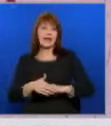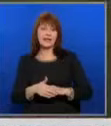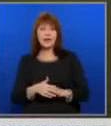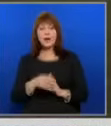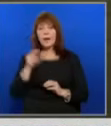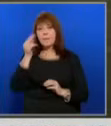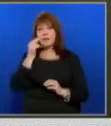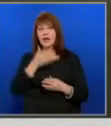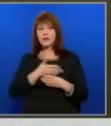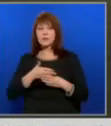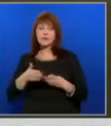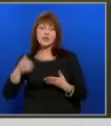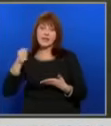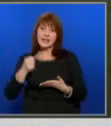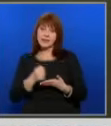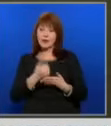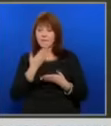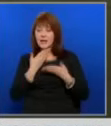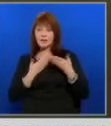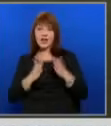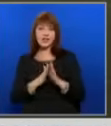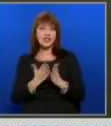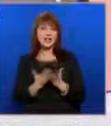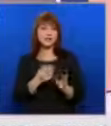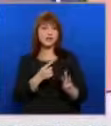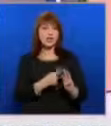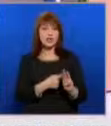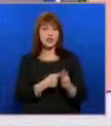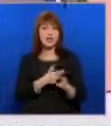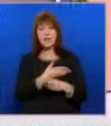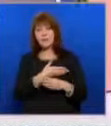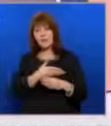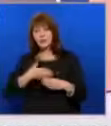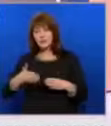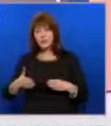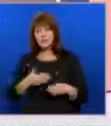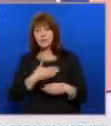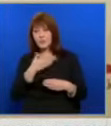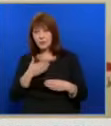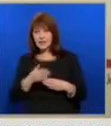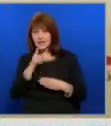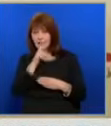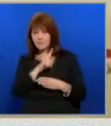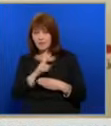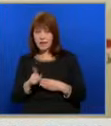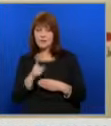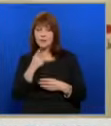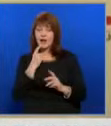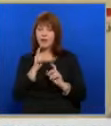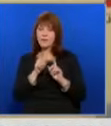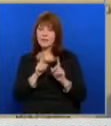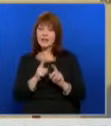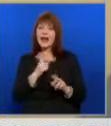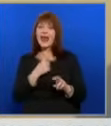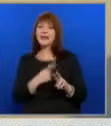България продължава да настоява преговорите за членството ни в Шенген да продължат до последния възможен момент. Това коментира пред медиите